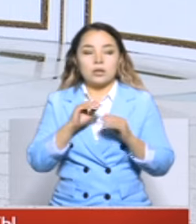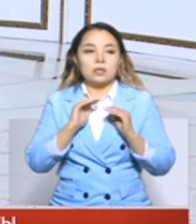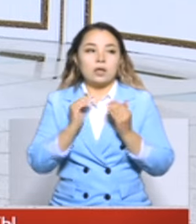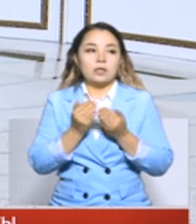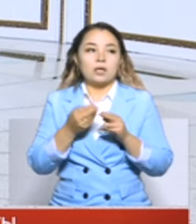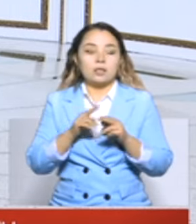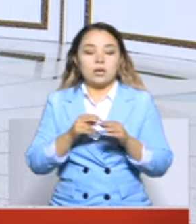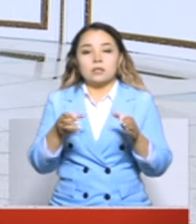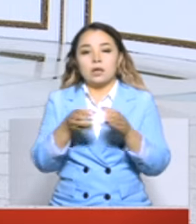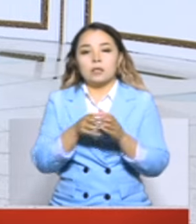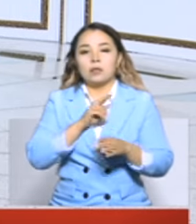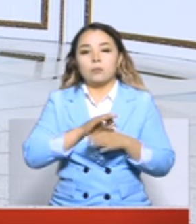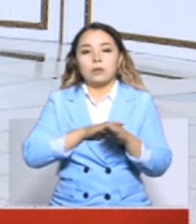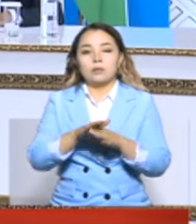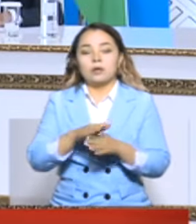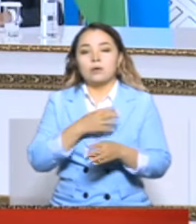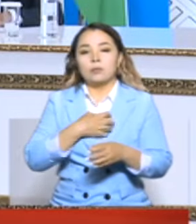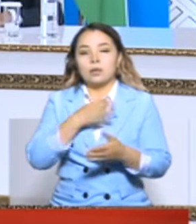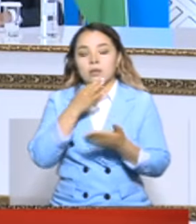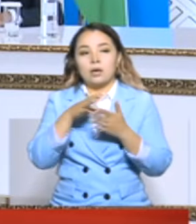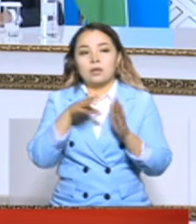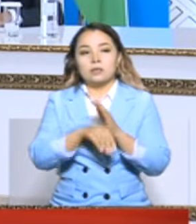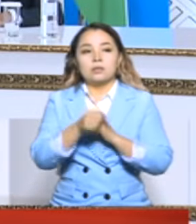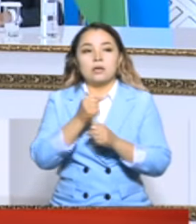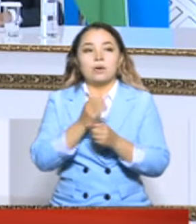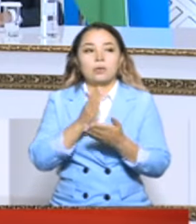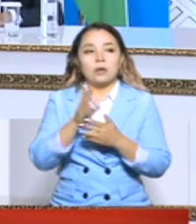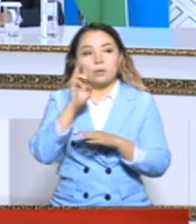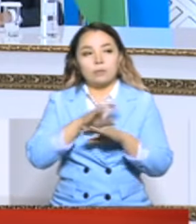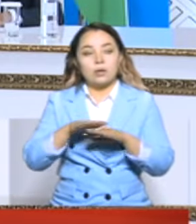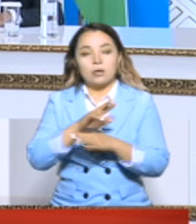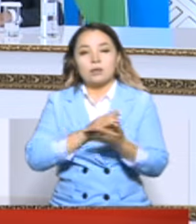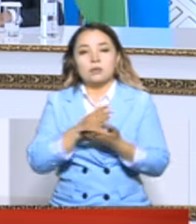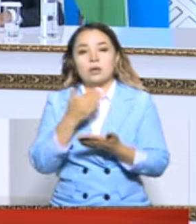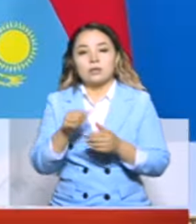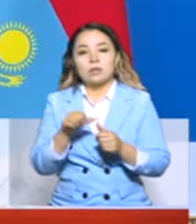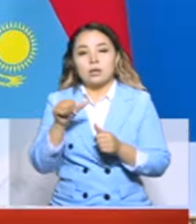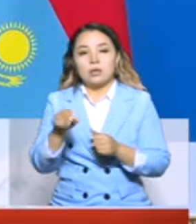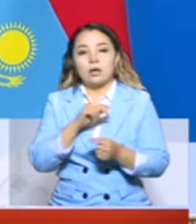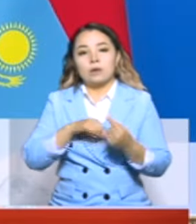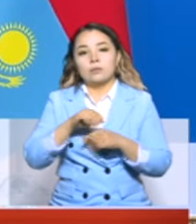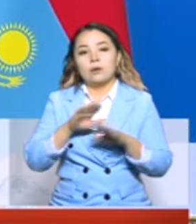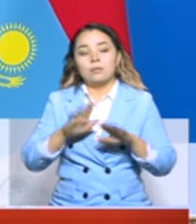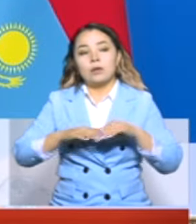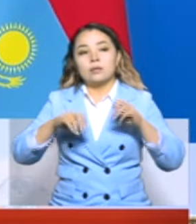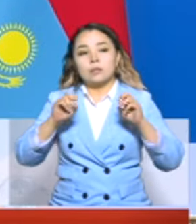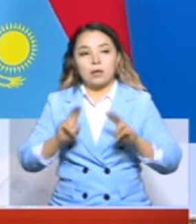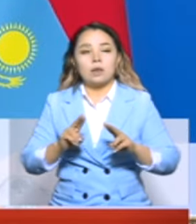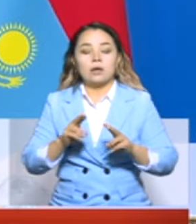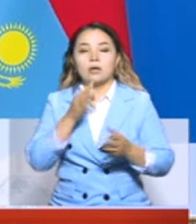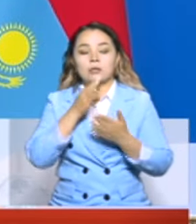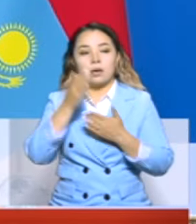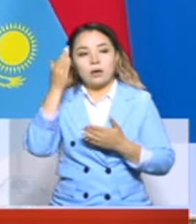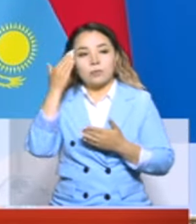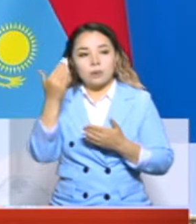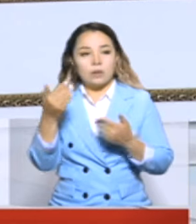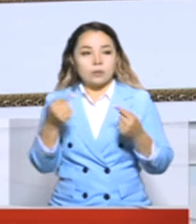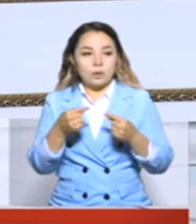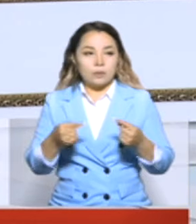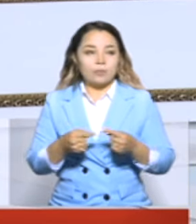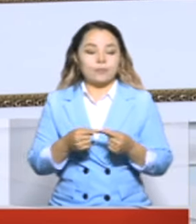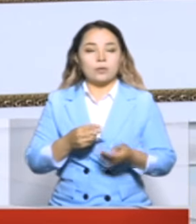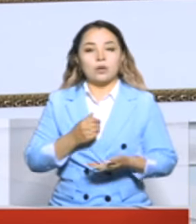кәсіби мамандарды тартудың жаңа тетіктері енгізіліп жатыр. Мемлекеттік қызметтен тыс кәсіби мамандарды дарыны мен қабілетін ескеріп,